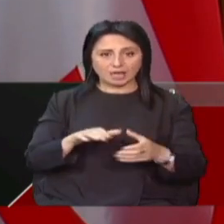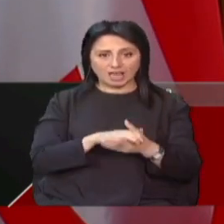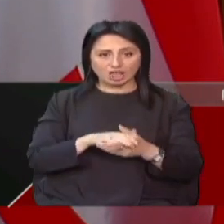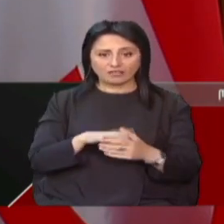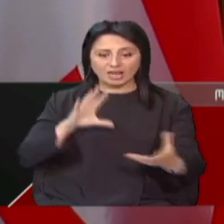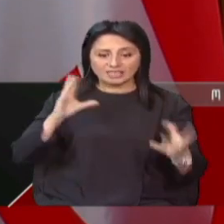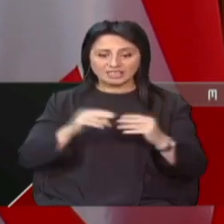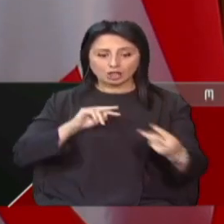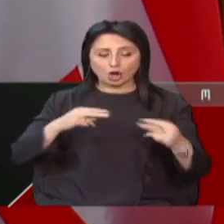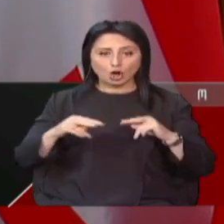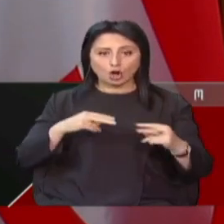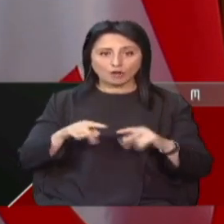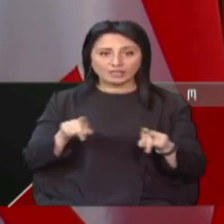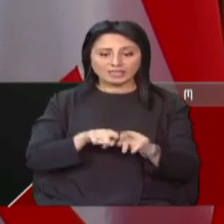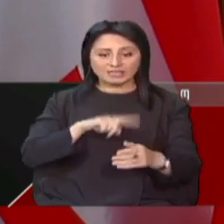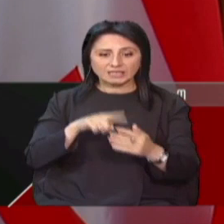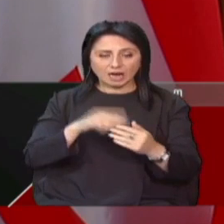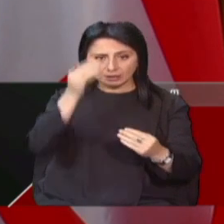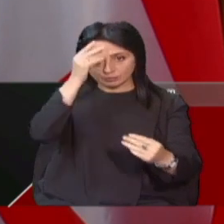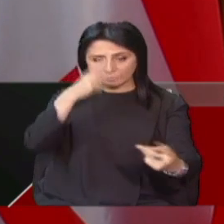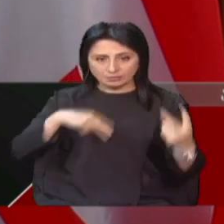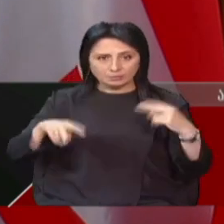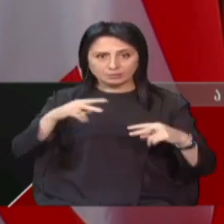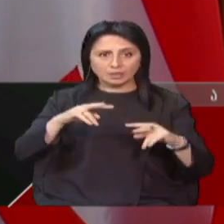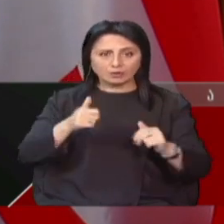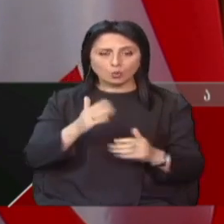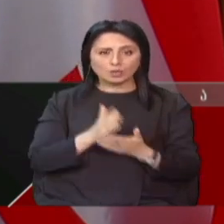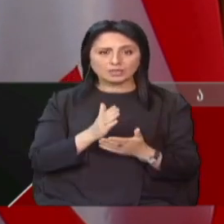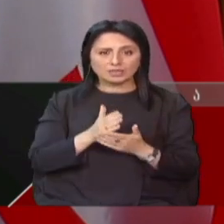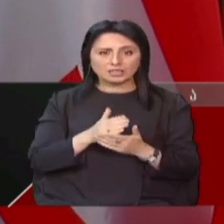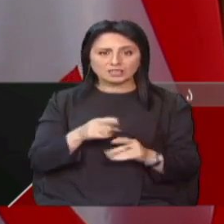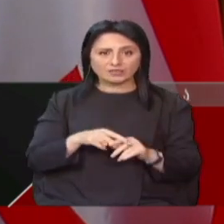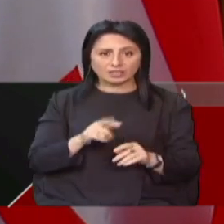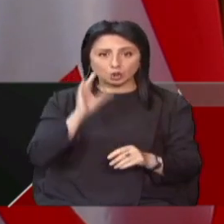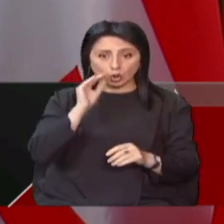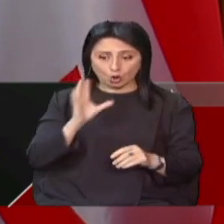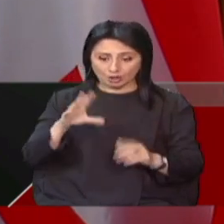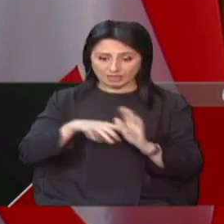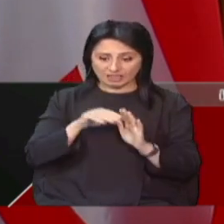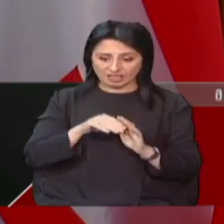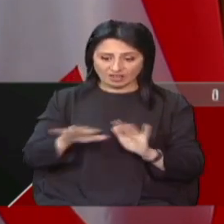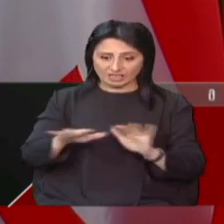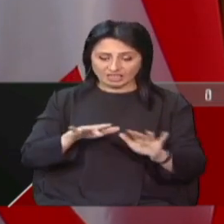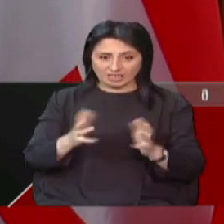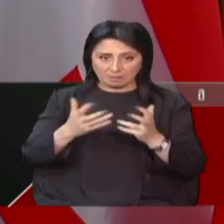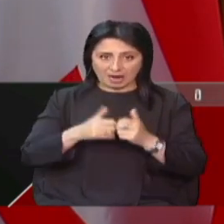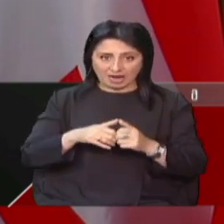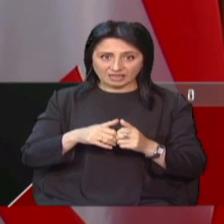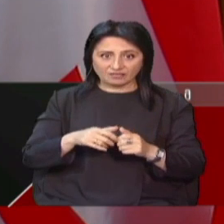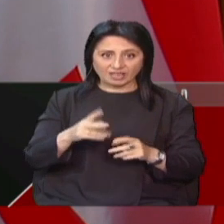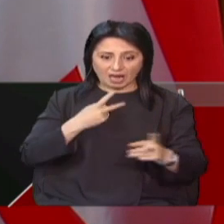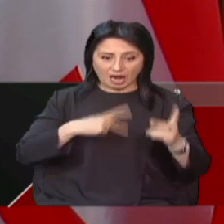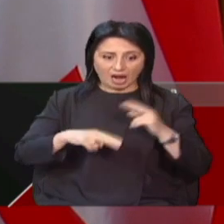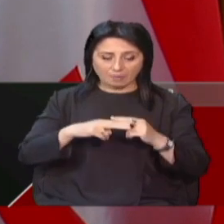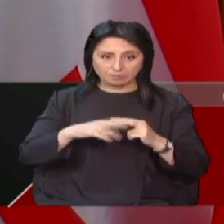საერთო კოორდინაცია იგულისხმება ისეთ საკითხებში. მაგალითად, როგორიც არის, როდესაც ჩაერთვება საარჩევნო რეპრესიული მანქანა და